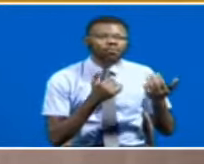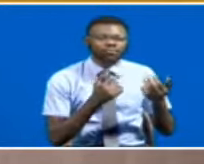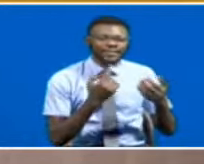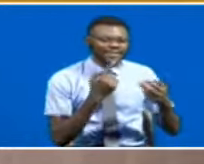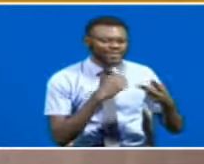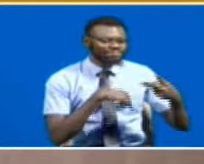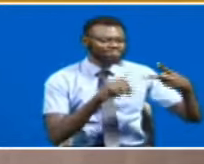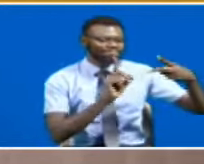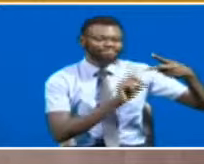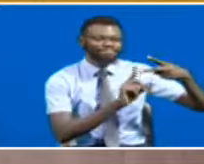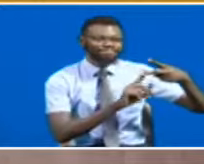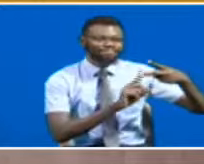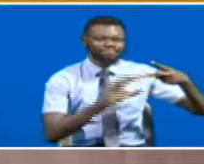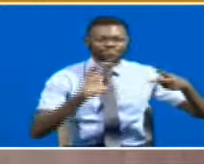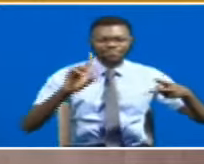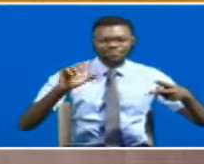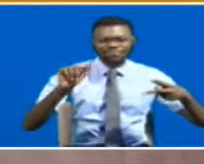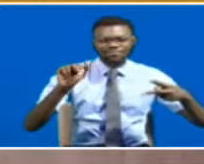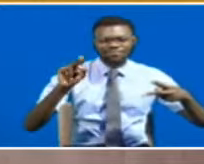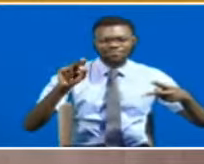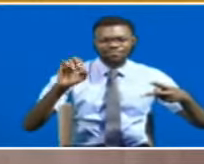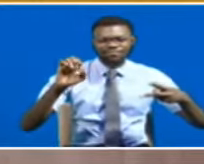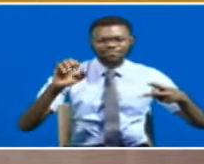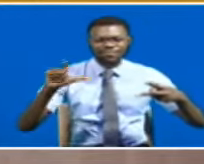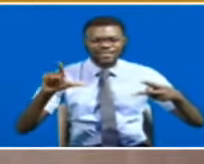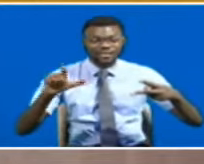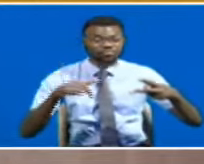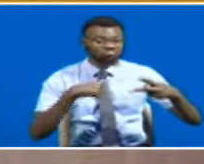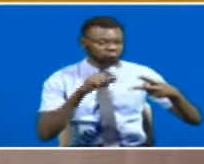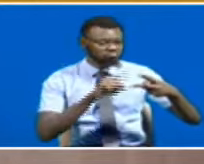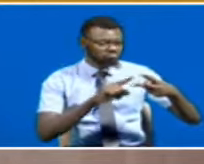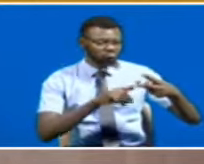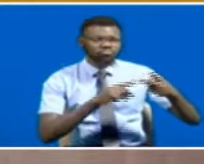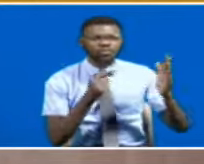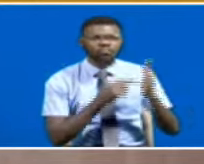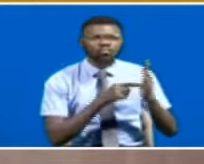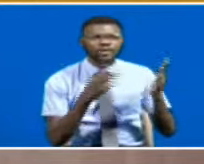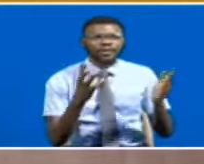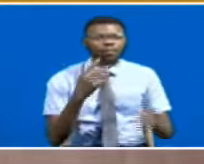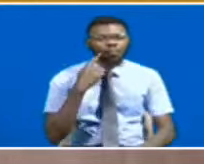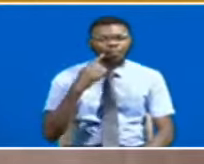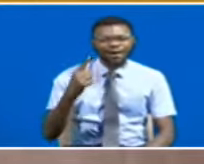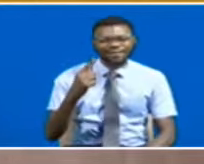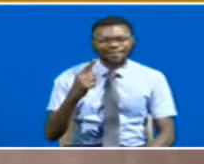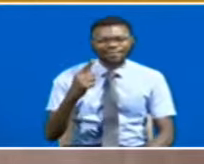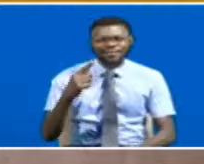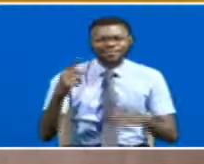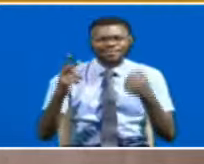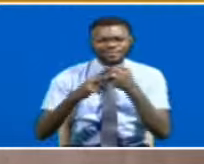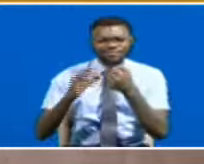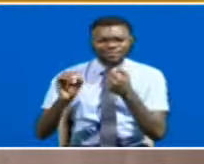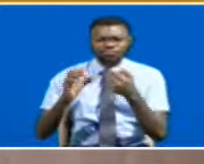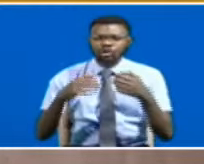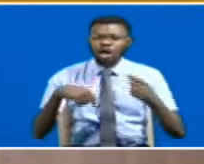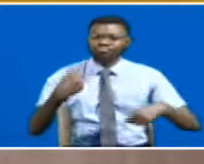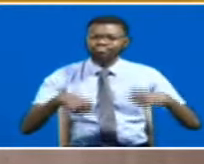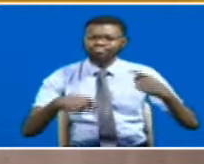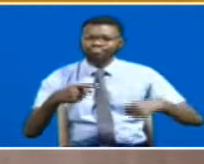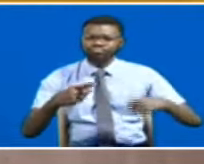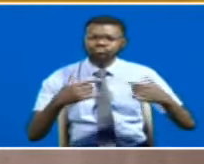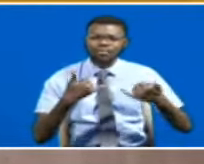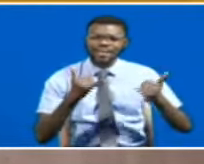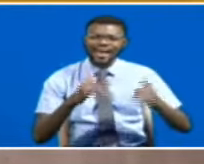anafuatwa kwa karibu na Daniel Nduva ambaye anashikilia katika nafasi ya pili akiwa na alama 140. Shindano hilo limewavutia